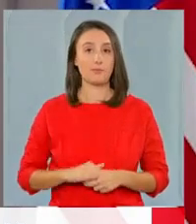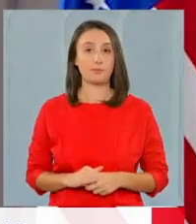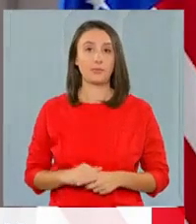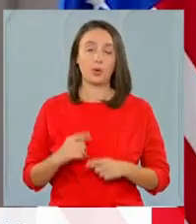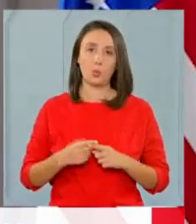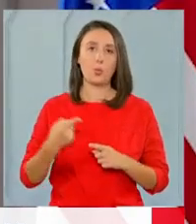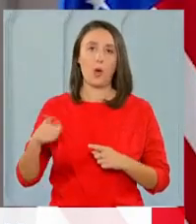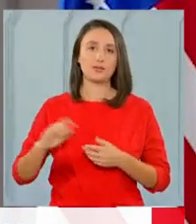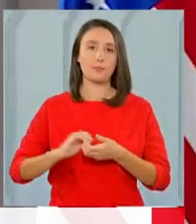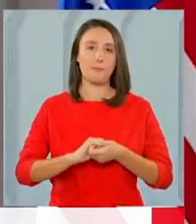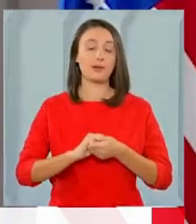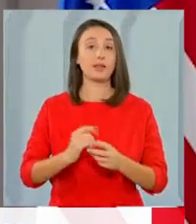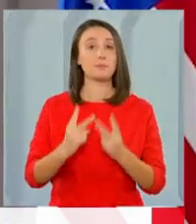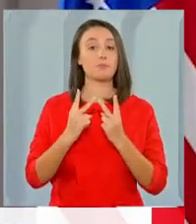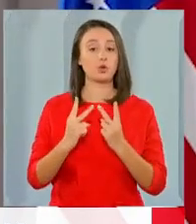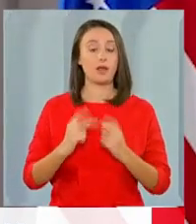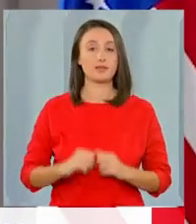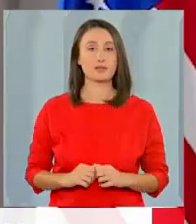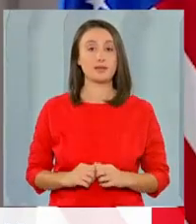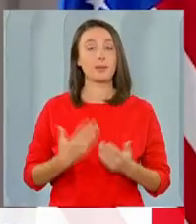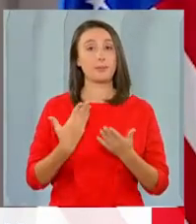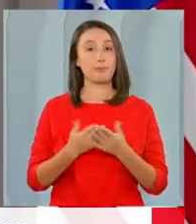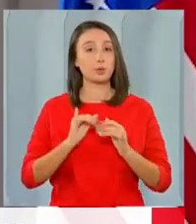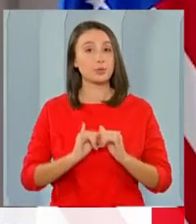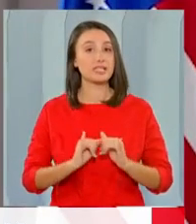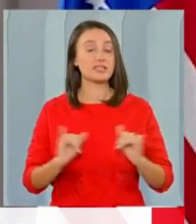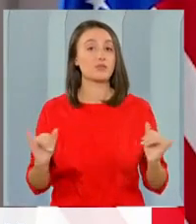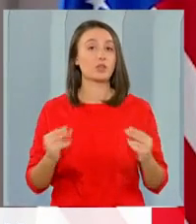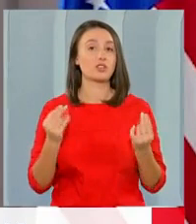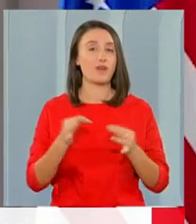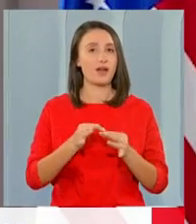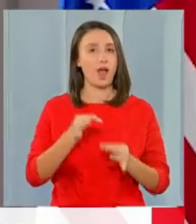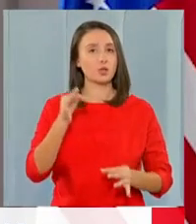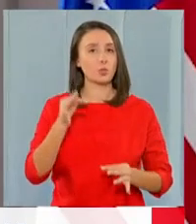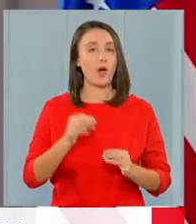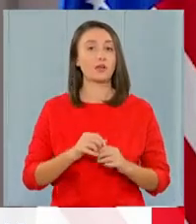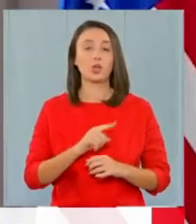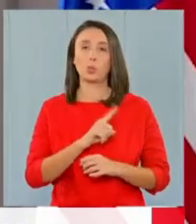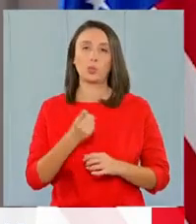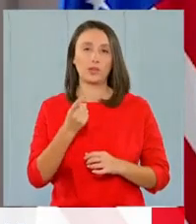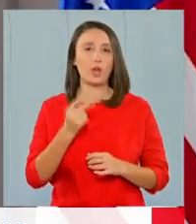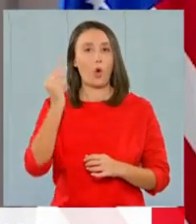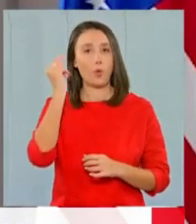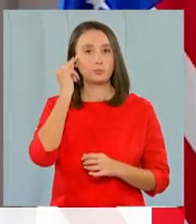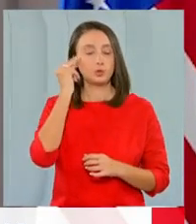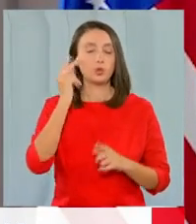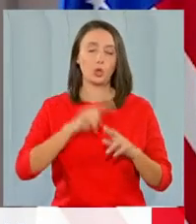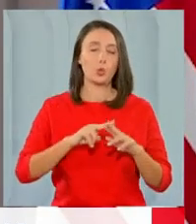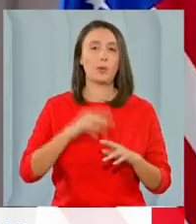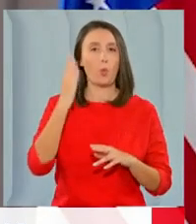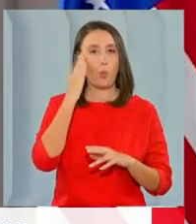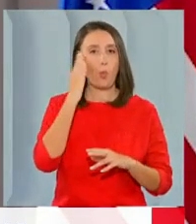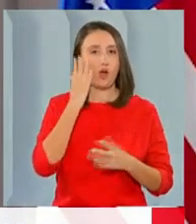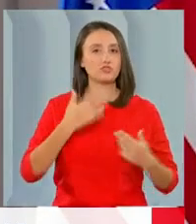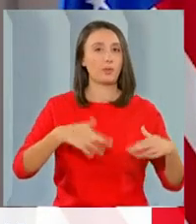și cu alți parteneri importanți pentru dezvoltarea unor reactoare nucleare dar nu dintre cele obișnuite cum le